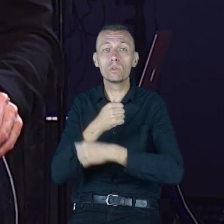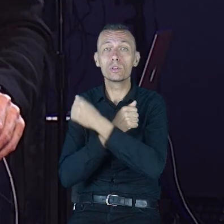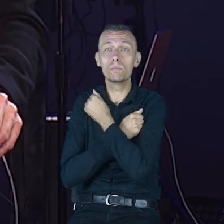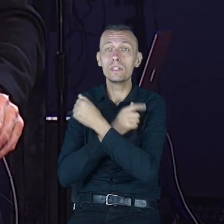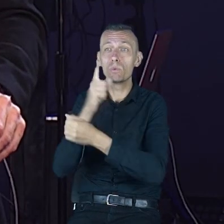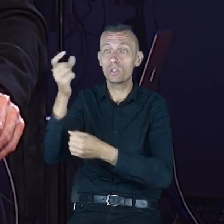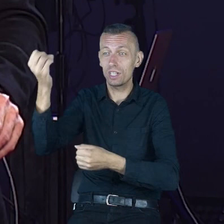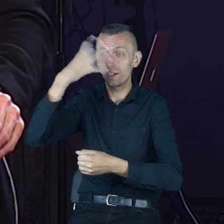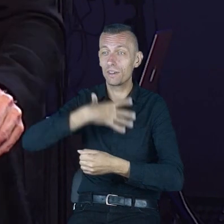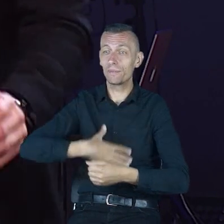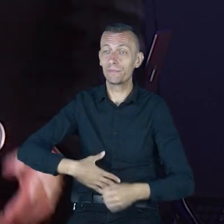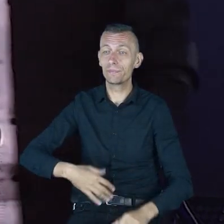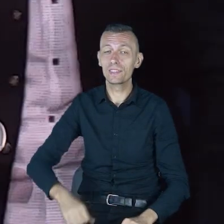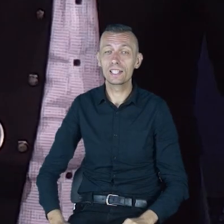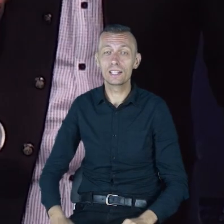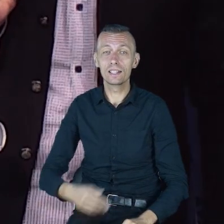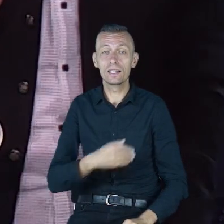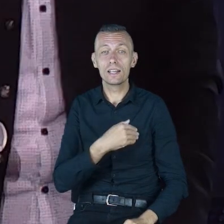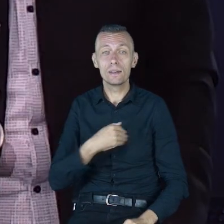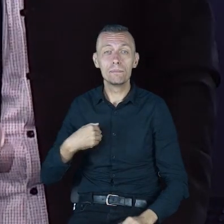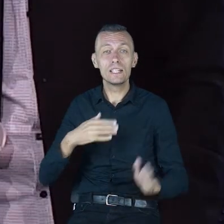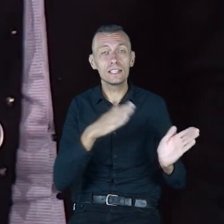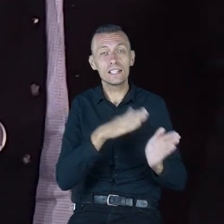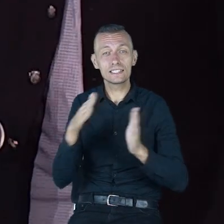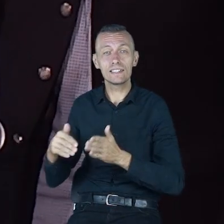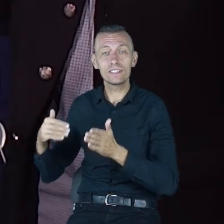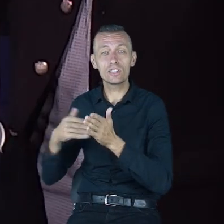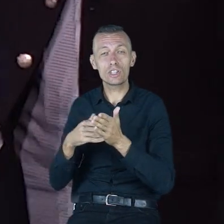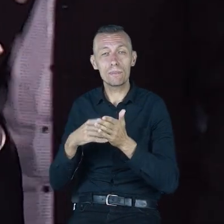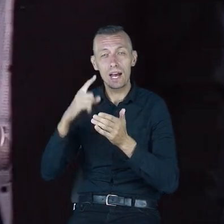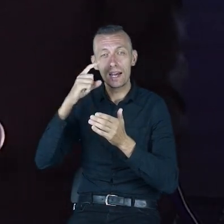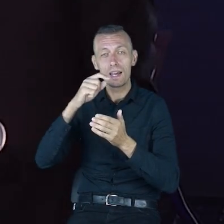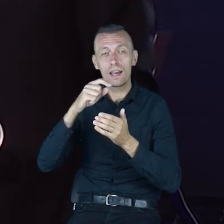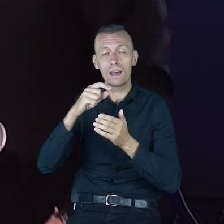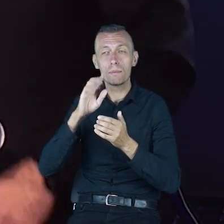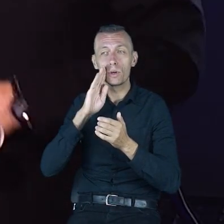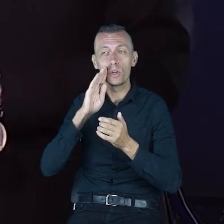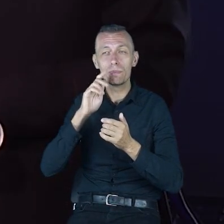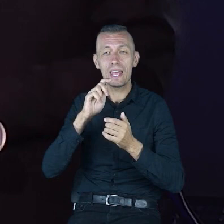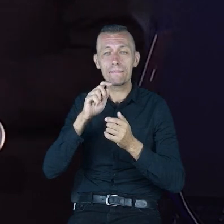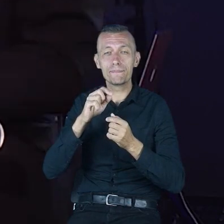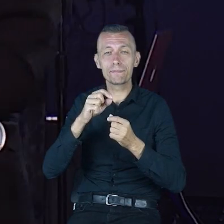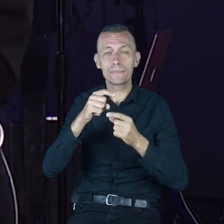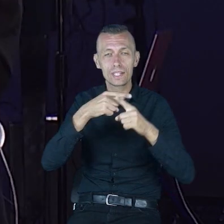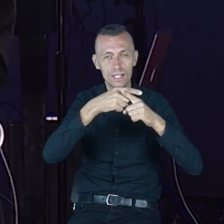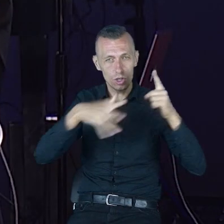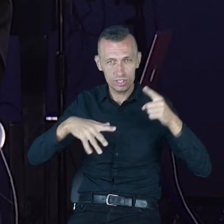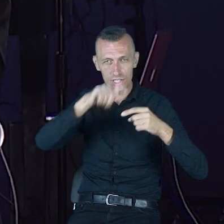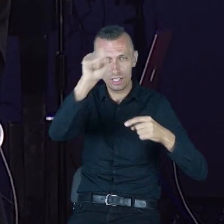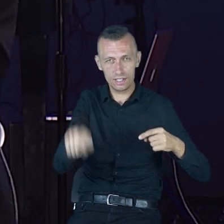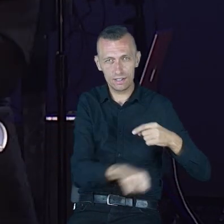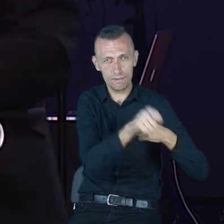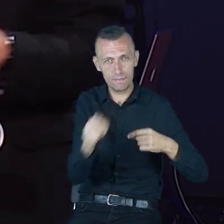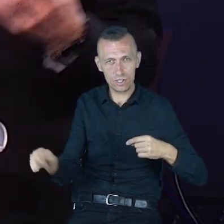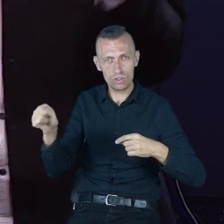ducha. Diabeł zrobi wszystko, aby Biblia była na szarym końcu w naszym życiu.